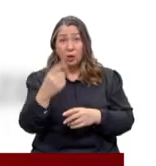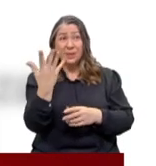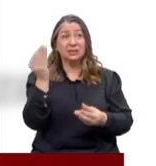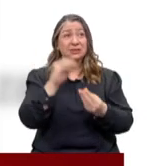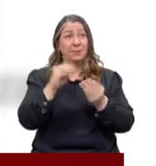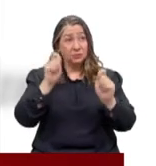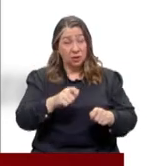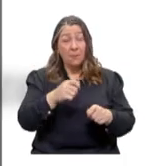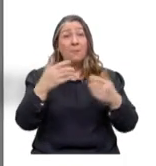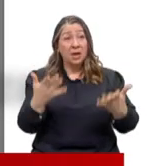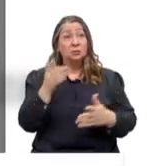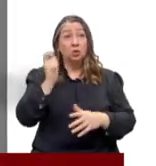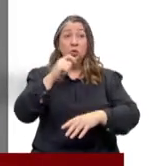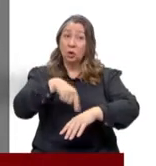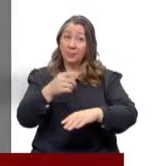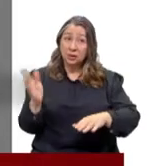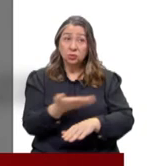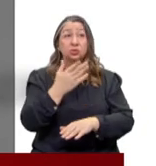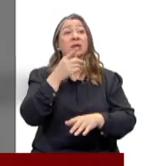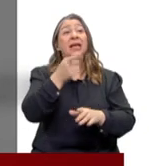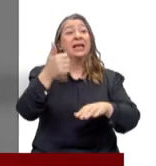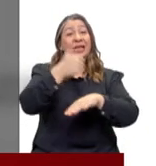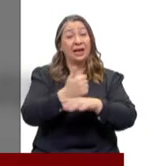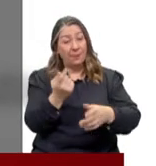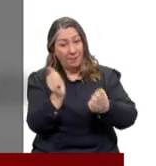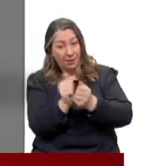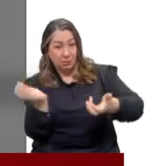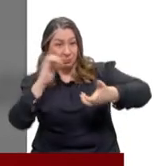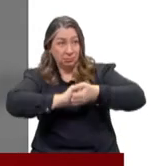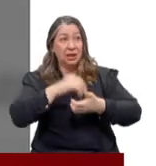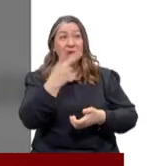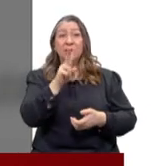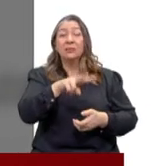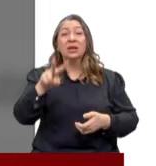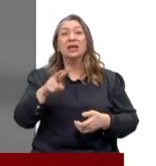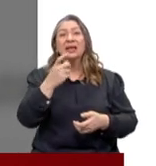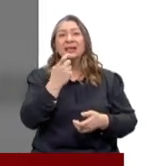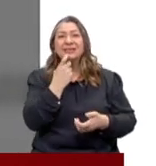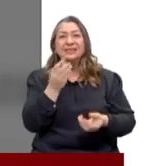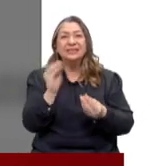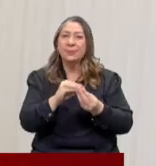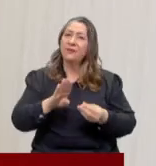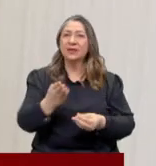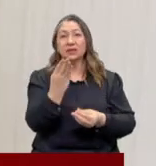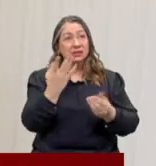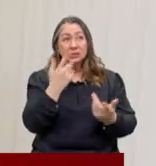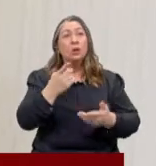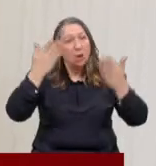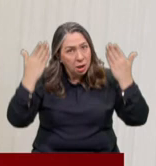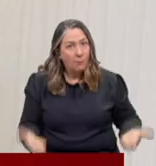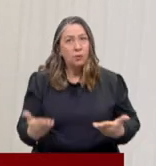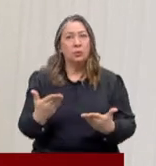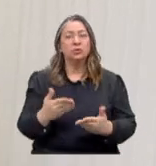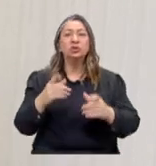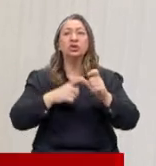zam yapılacak. Madem zor dönemden geçiyoruz, iktidarla el ele verin, 2022 zamından feragat edin. Ne dersiniz? Kabul Şamil